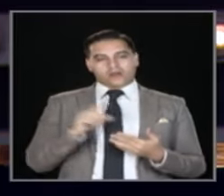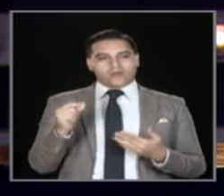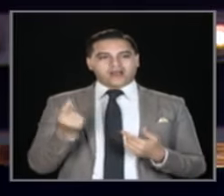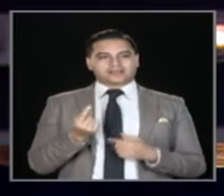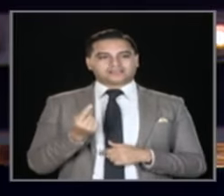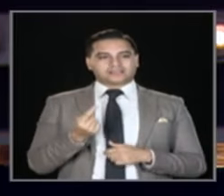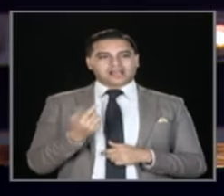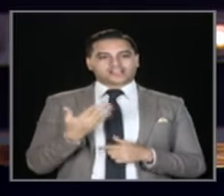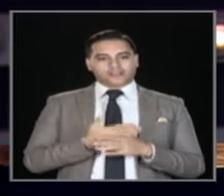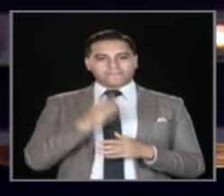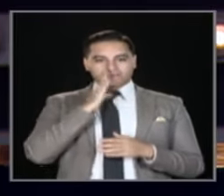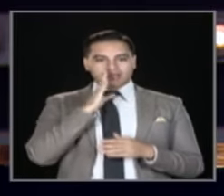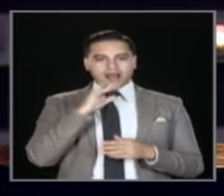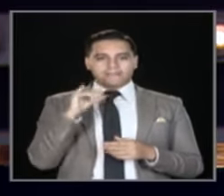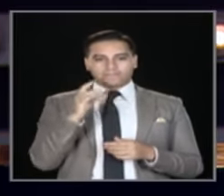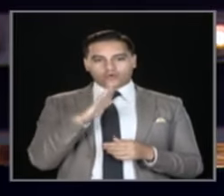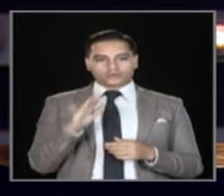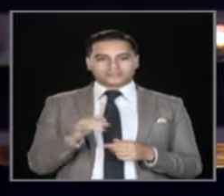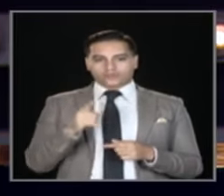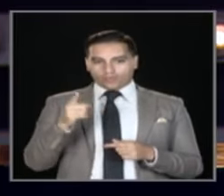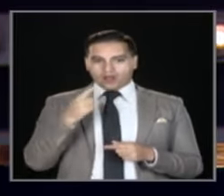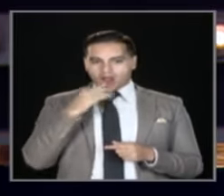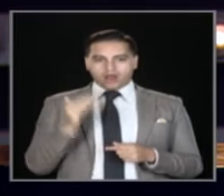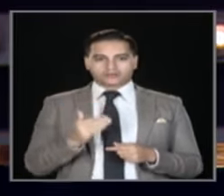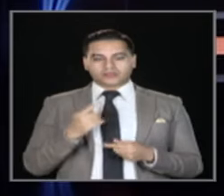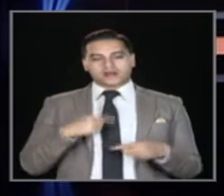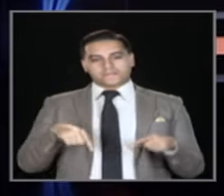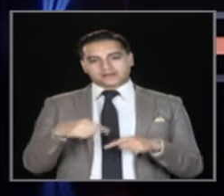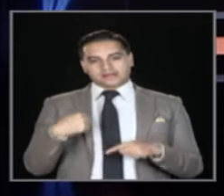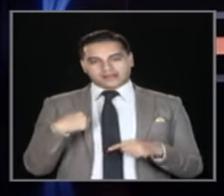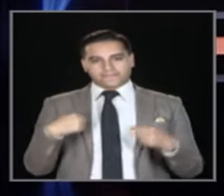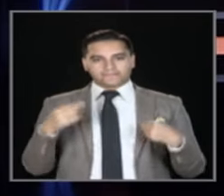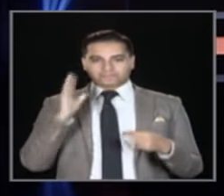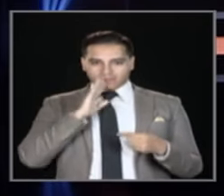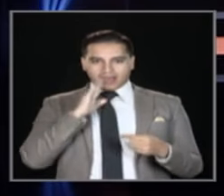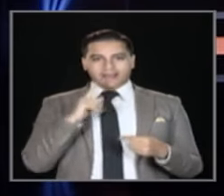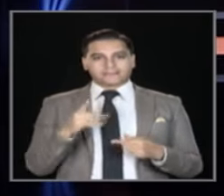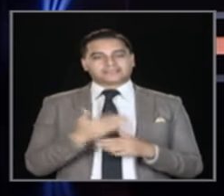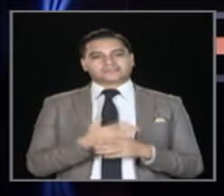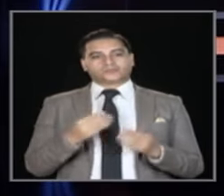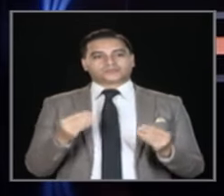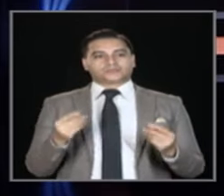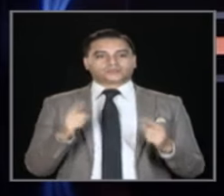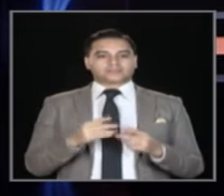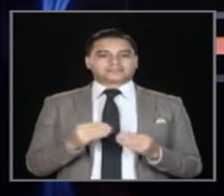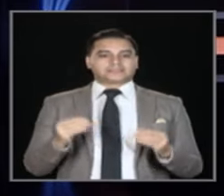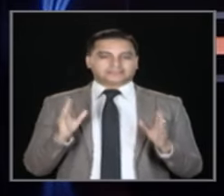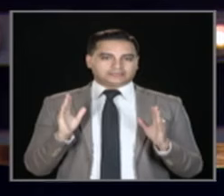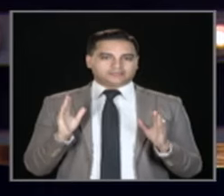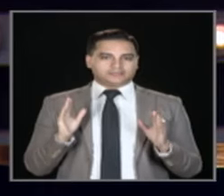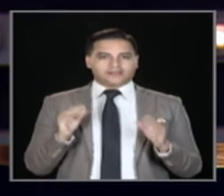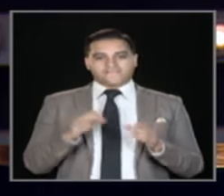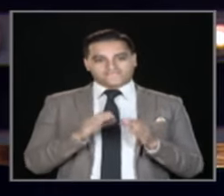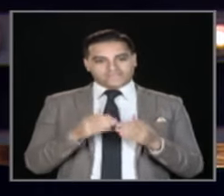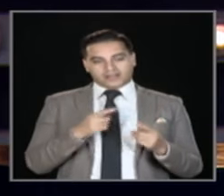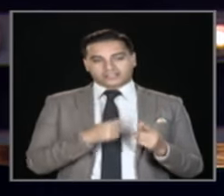عشان كده احنا بنتعلم منه مع انه اصغر مننا، بنتعلم منه كتير وكتير. فريق زيس،